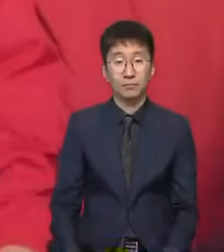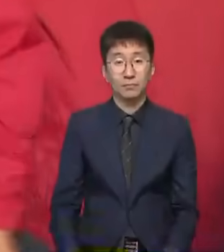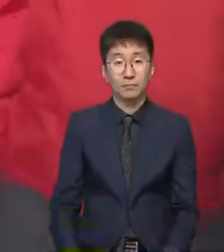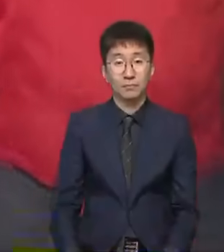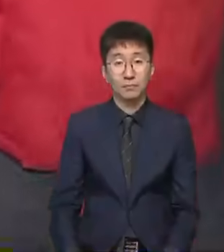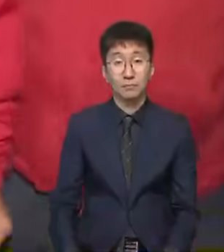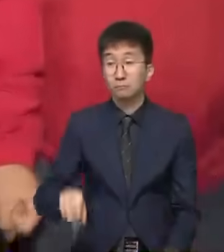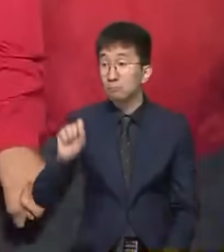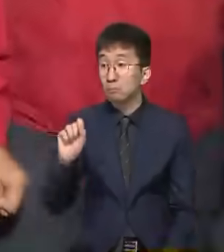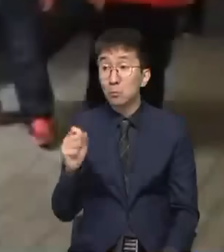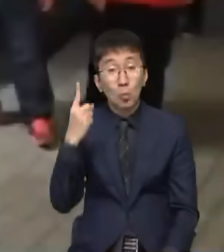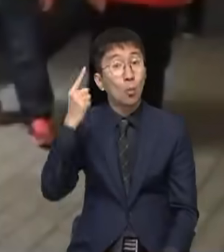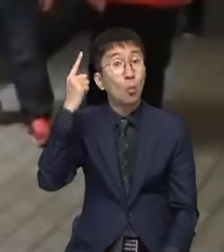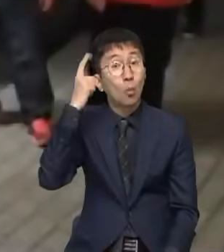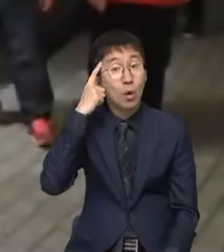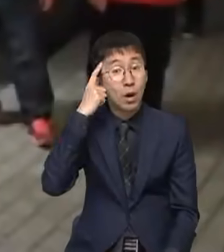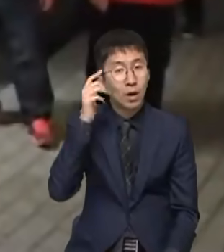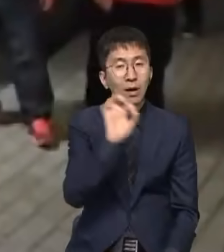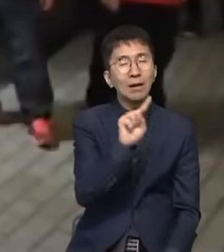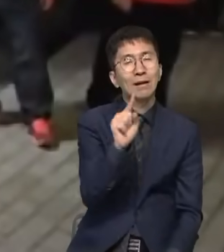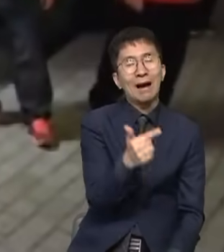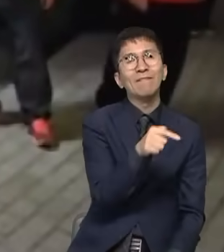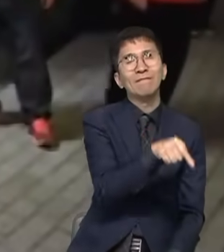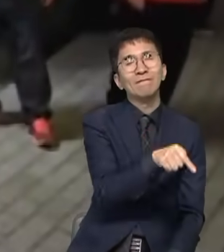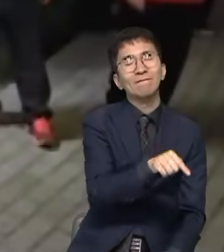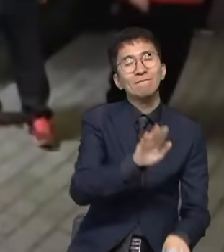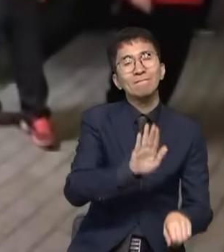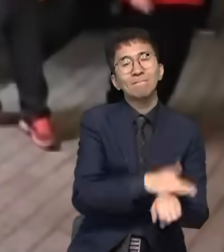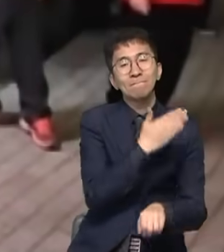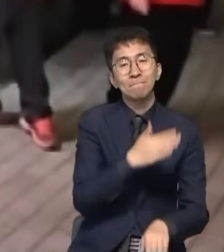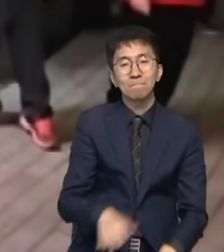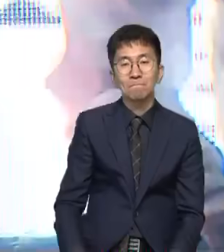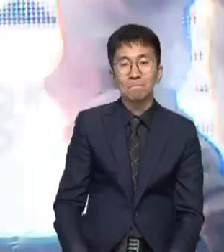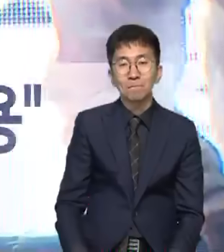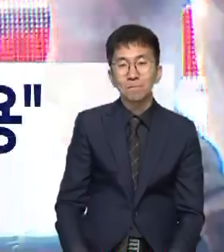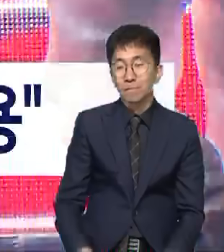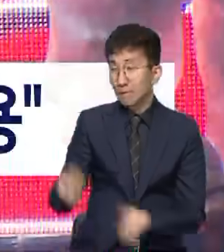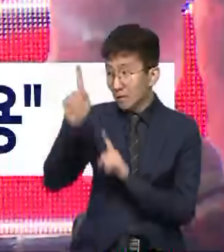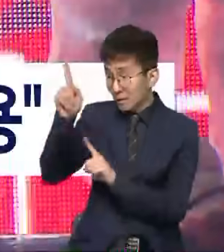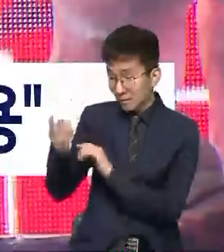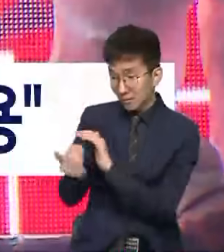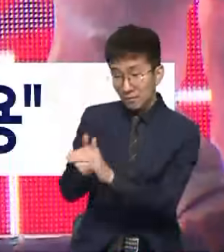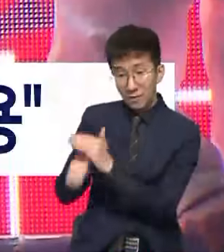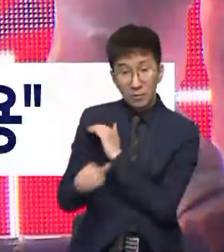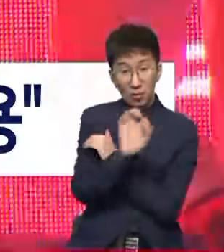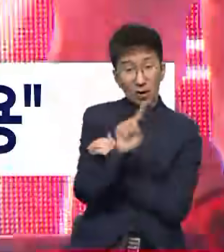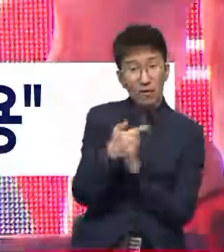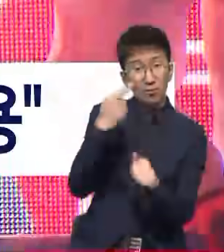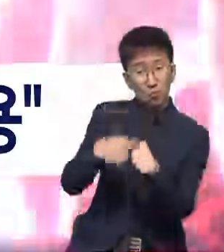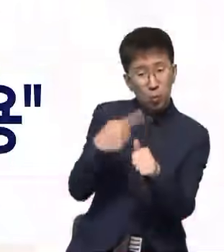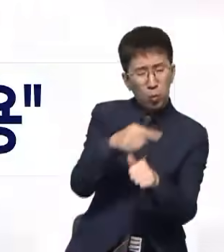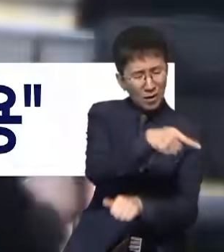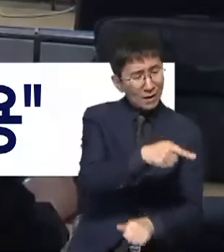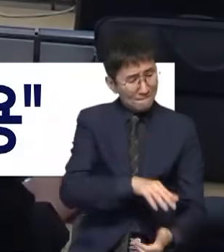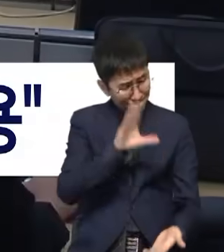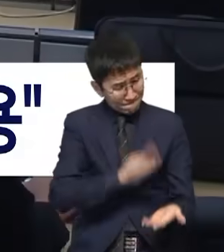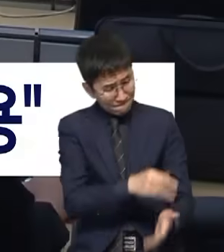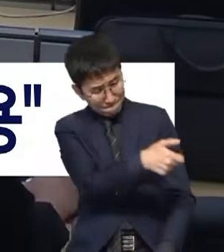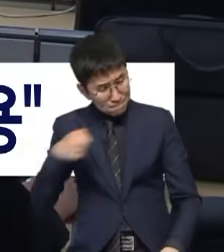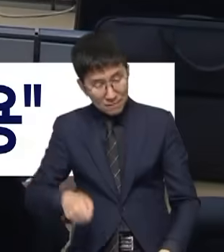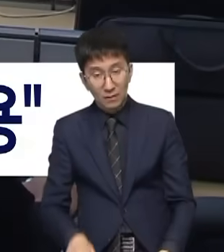발단은 서울 강서구청장 보궐선거 유세였습니다. 이준석 전 대표가 안철수 의원의 비속어 논란을